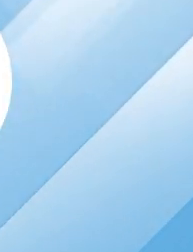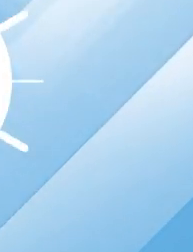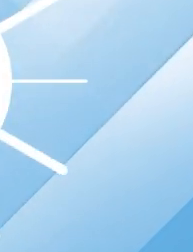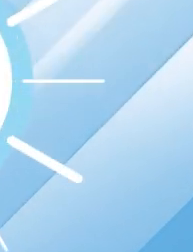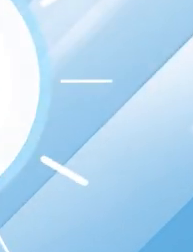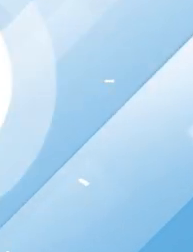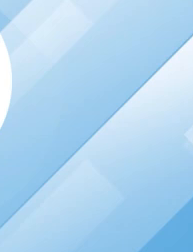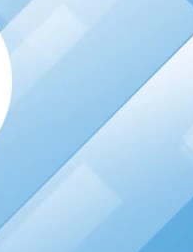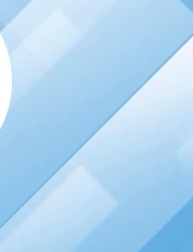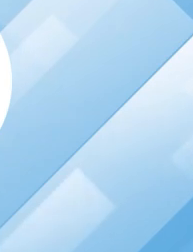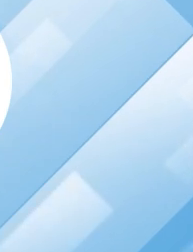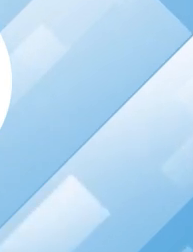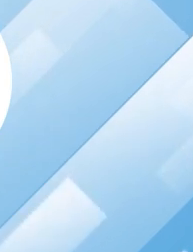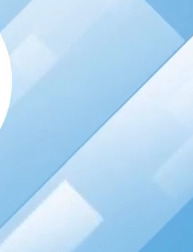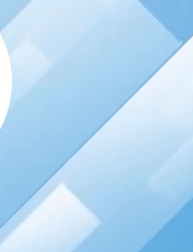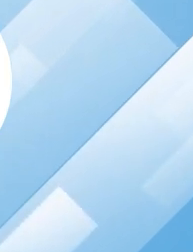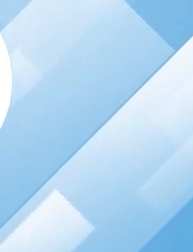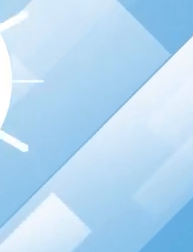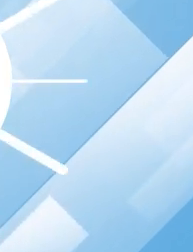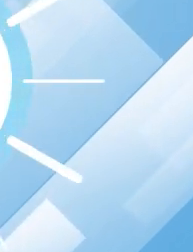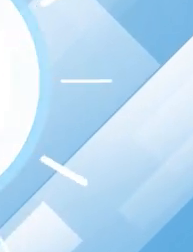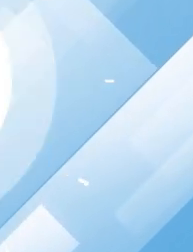있습니다 n